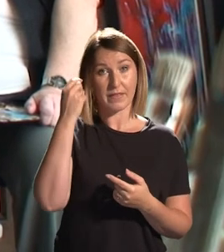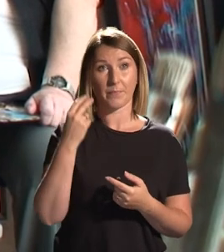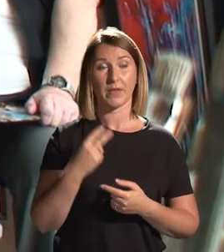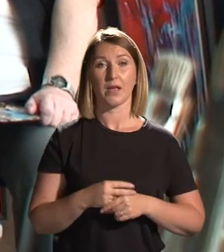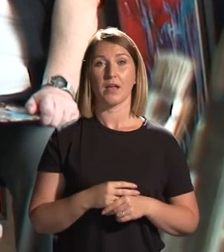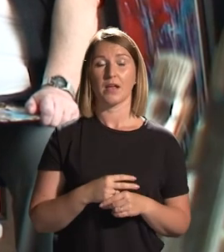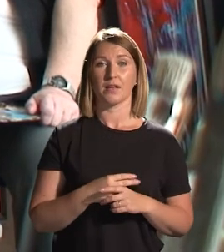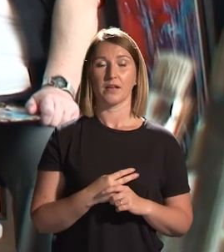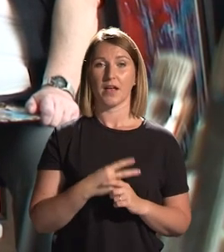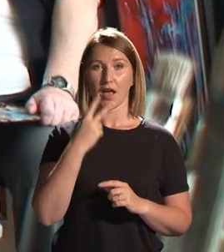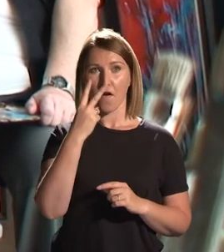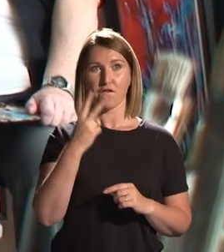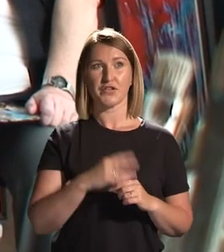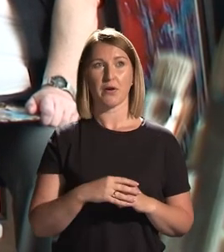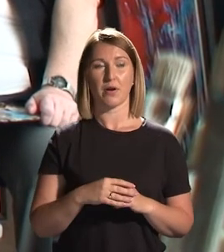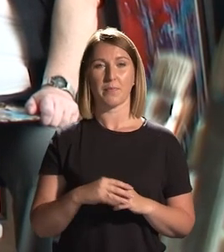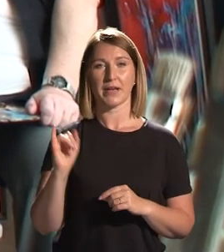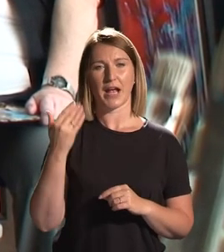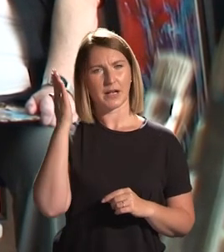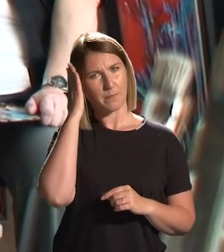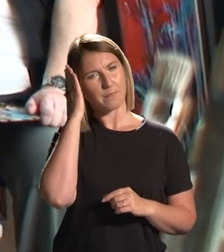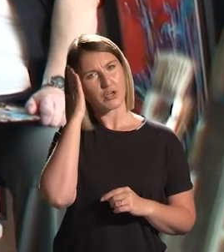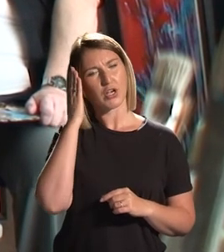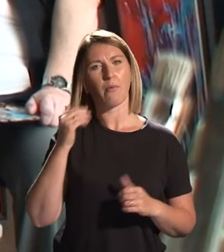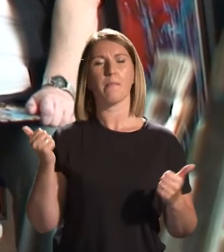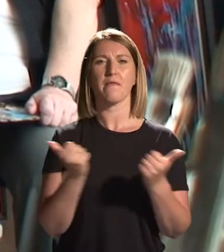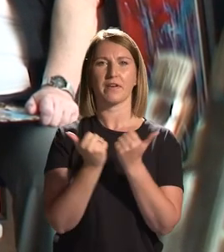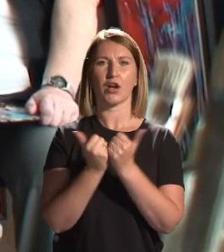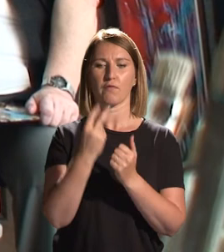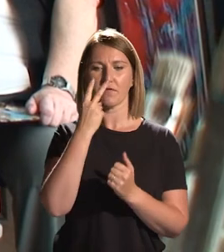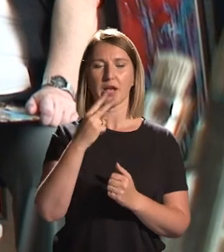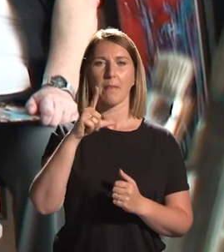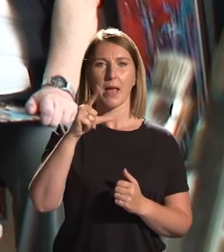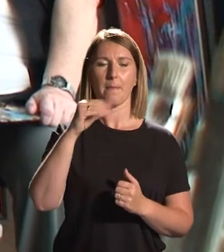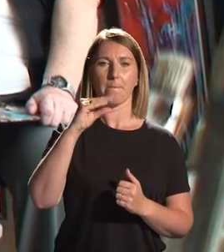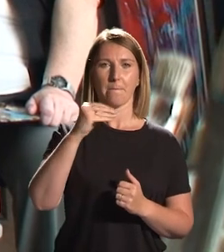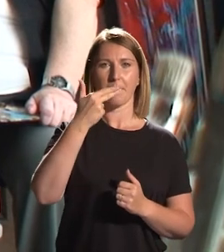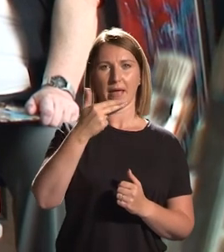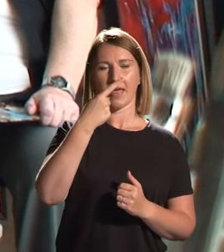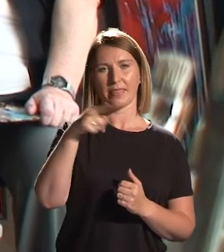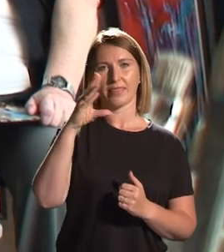Michaliku, jak w Krakowie mieszkałem, widziałem Penderyckiego